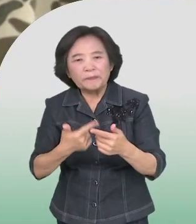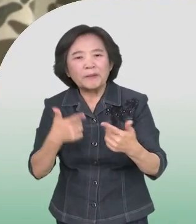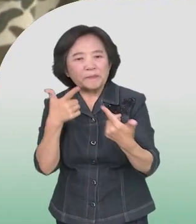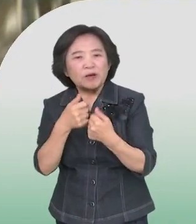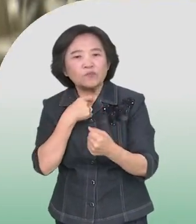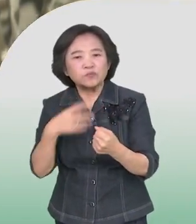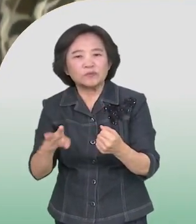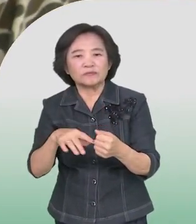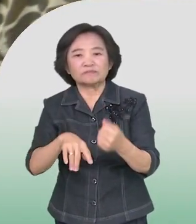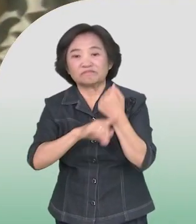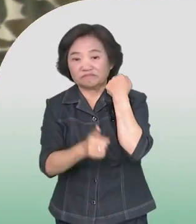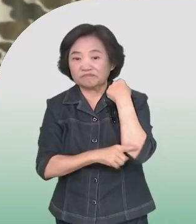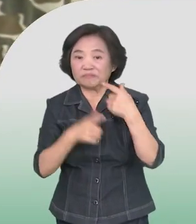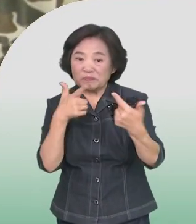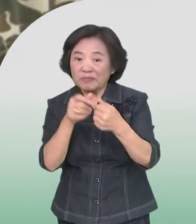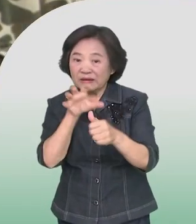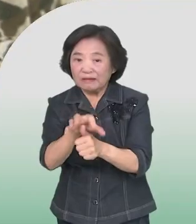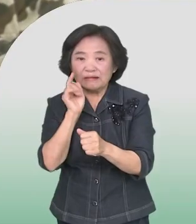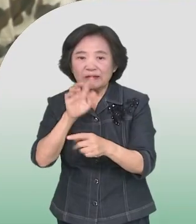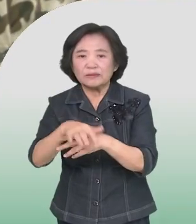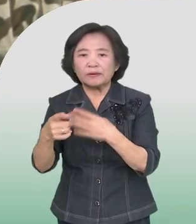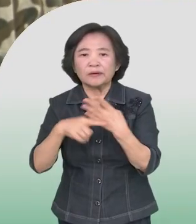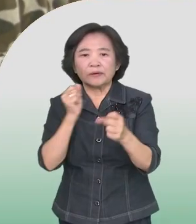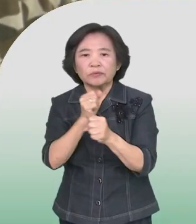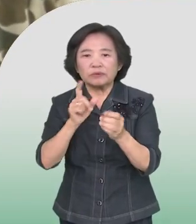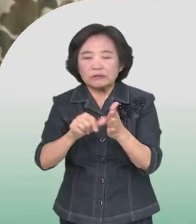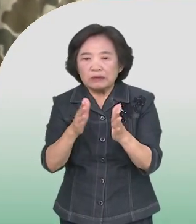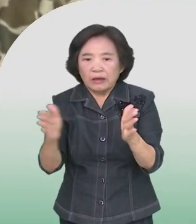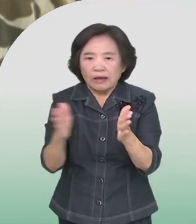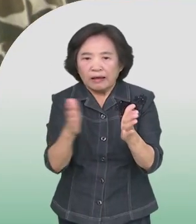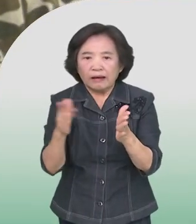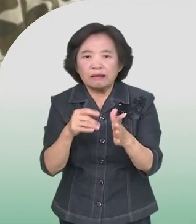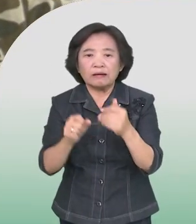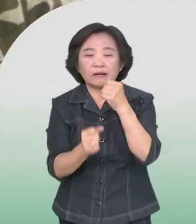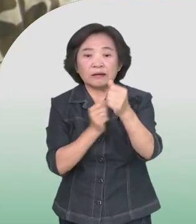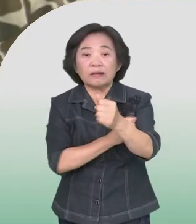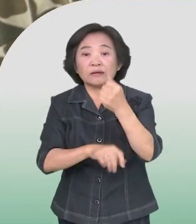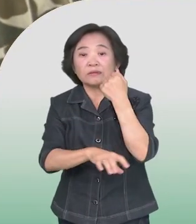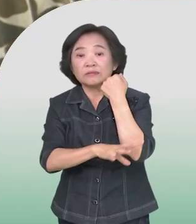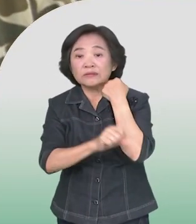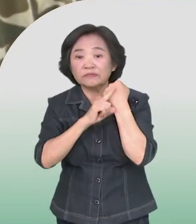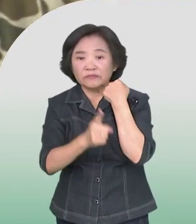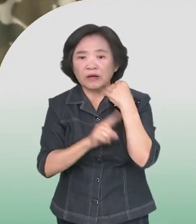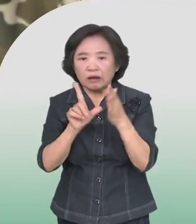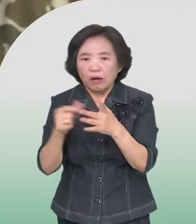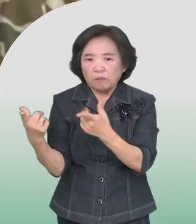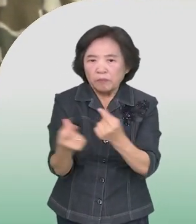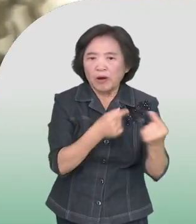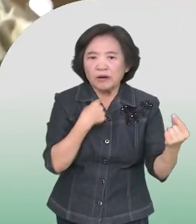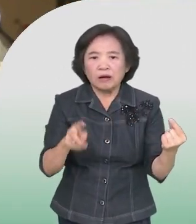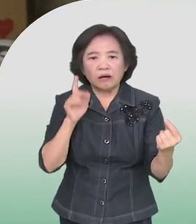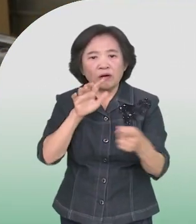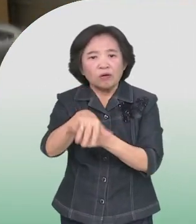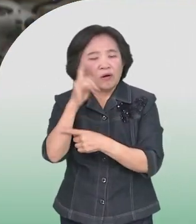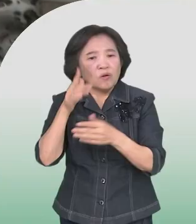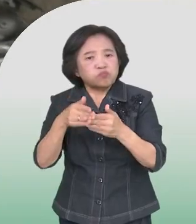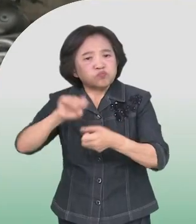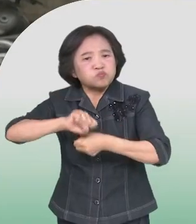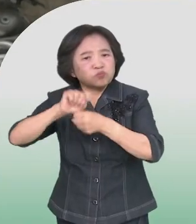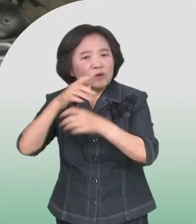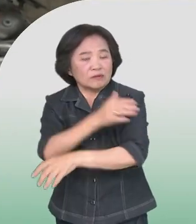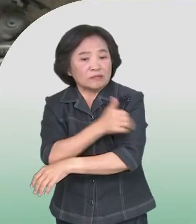嘅劳基法嘅限制，系表示农业工作时间弹性。劳基法上开固定工时，每到农场嘅年历时刻，陈义